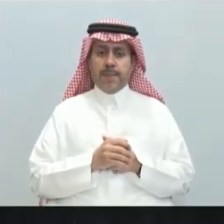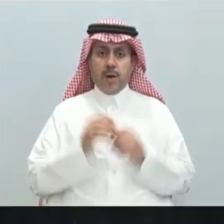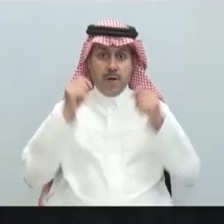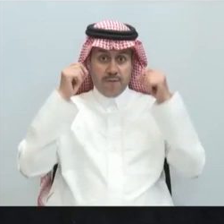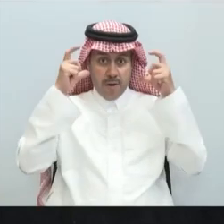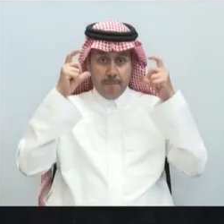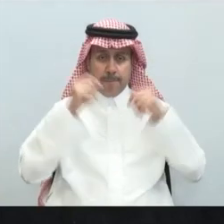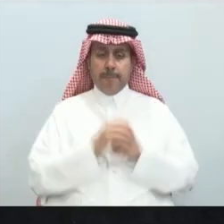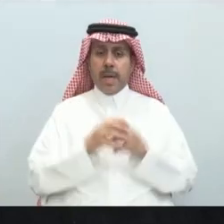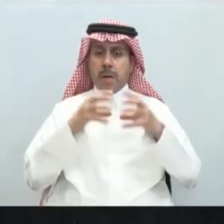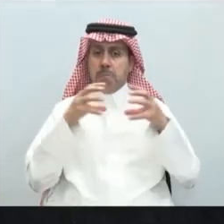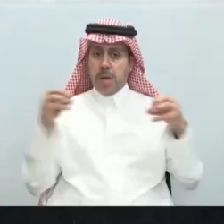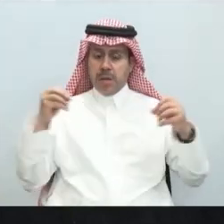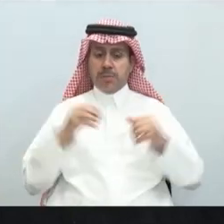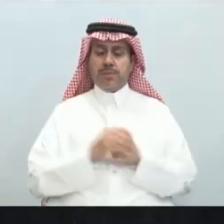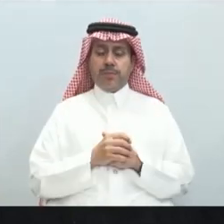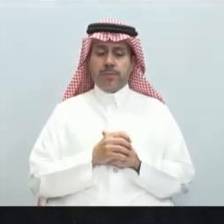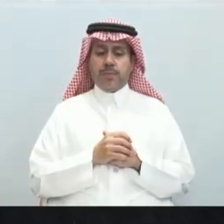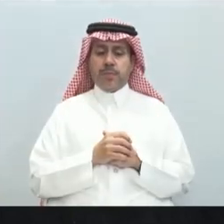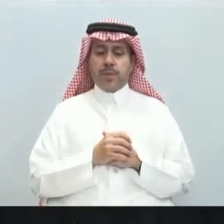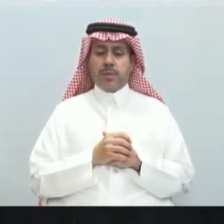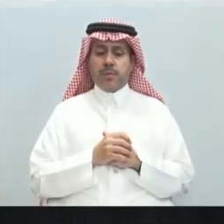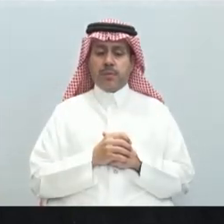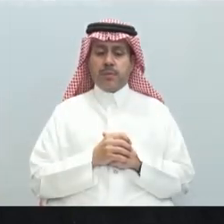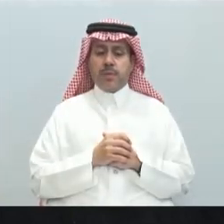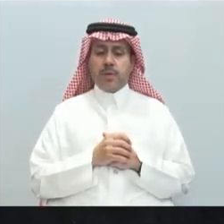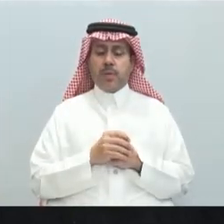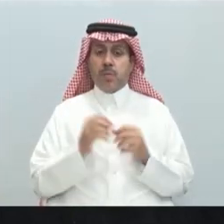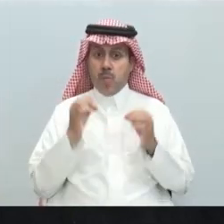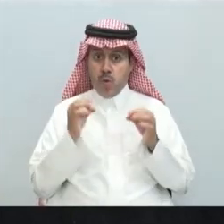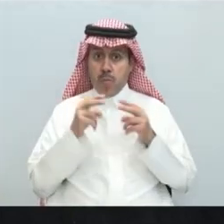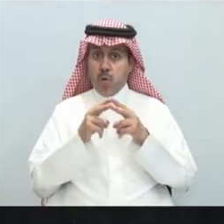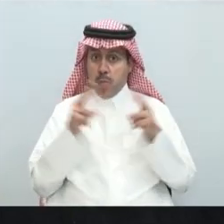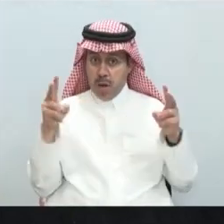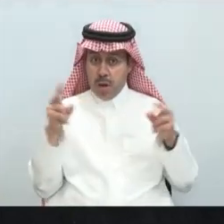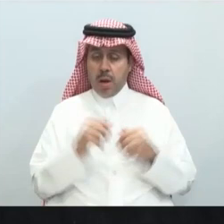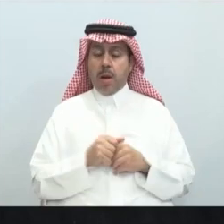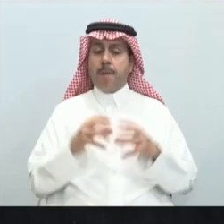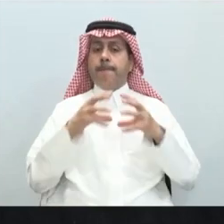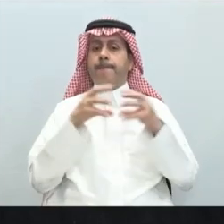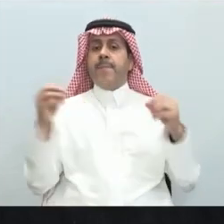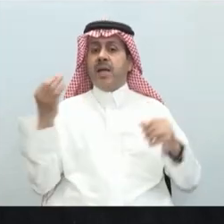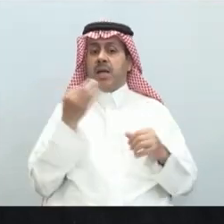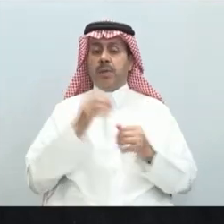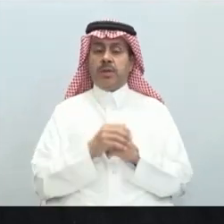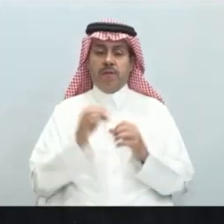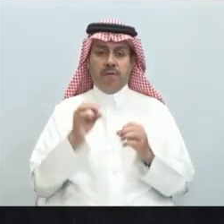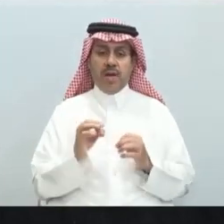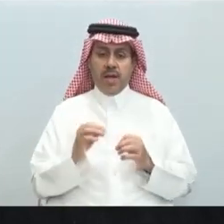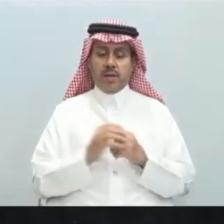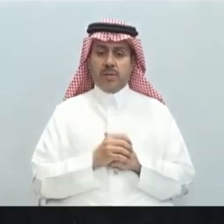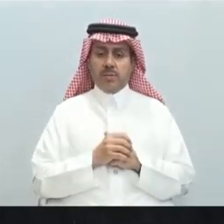على المعاني في هذه الايات لابد ان نبين بعض معاني الكلمات في هذه الايات التي